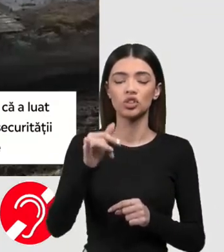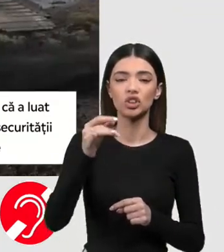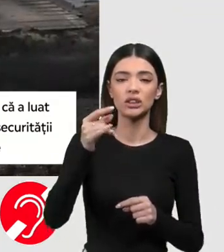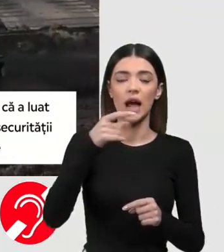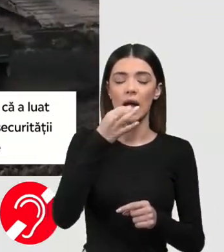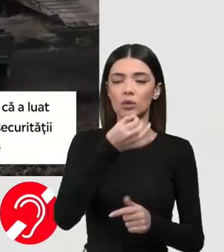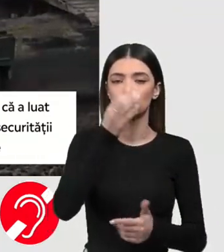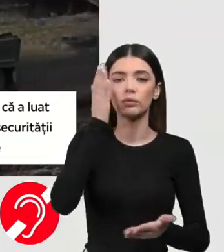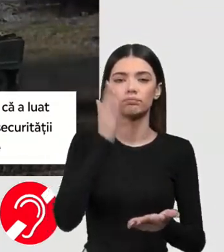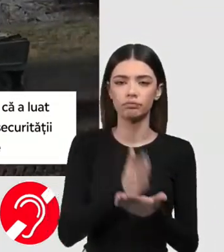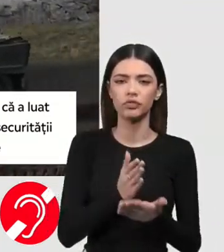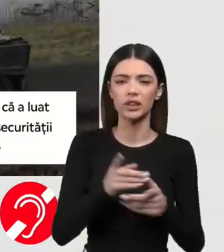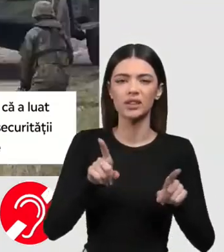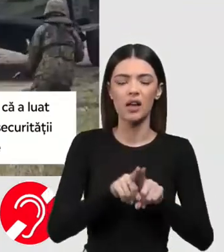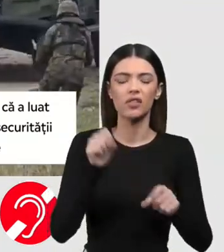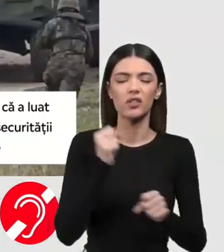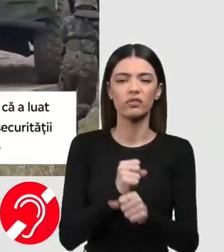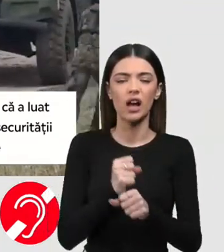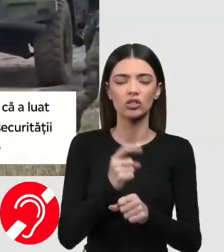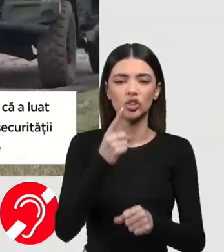s-a decis la fel crearea